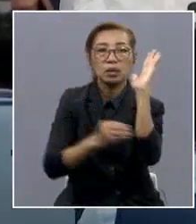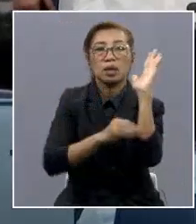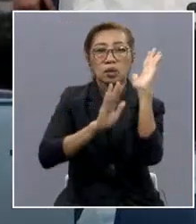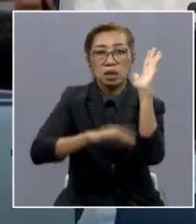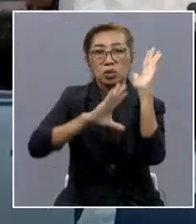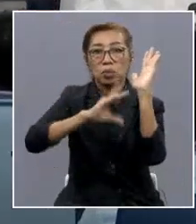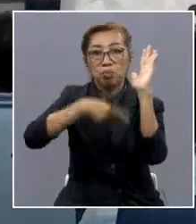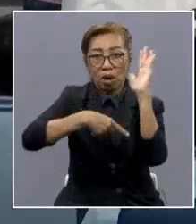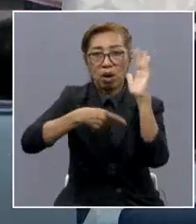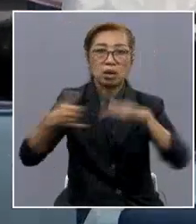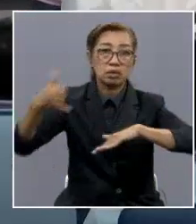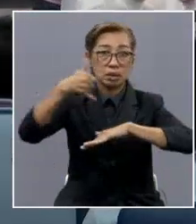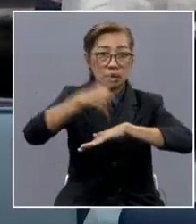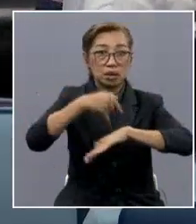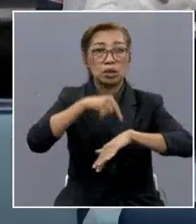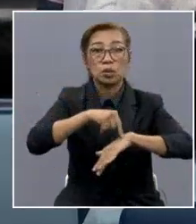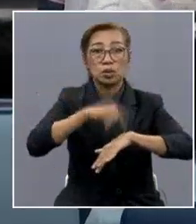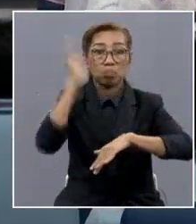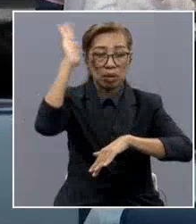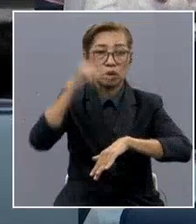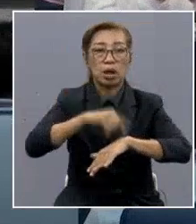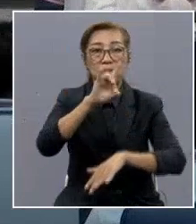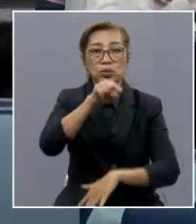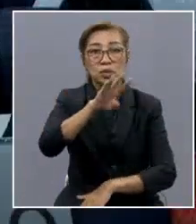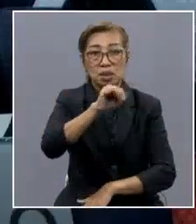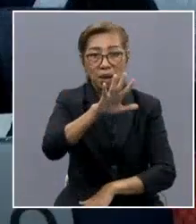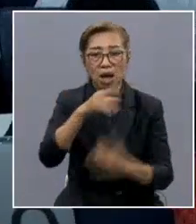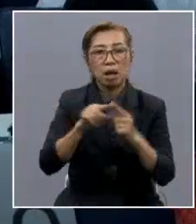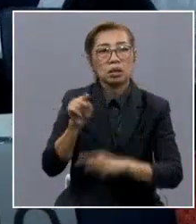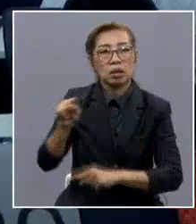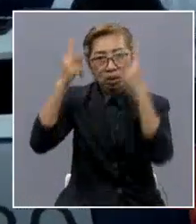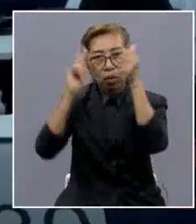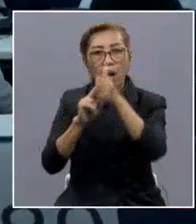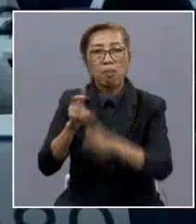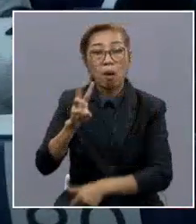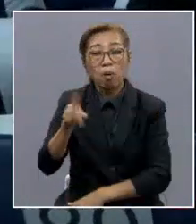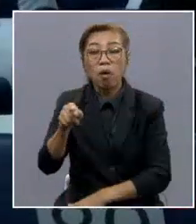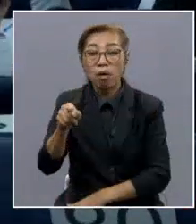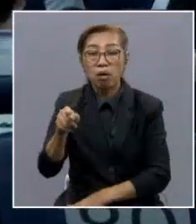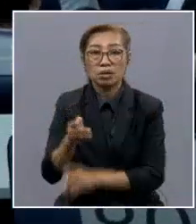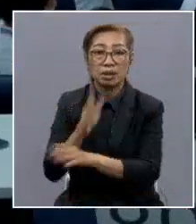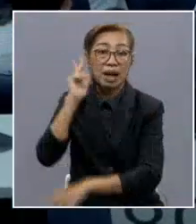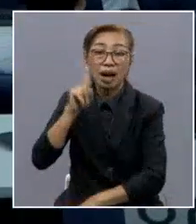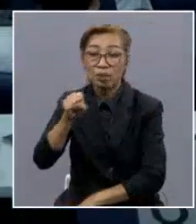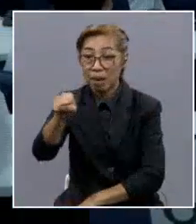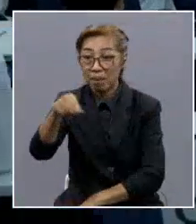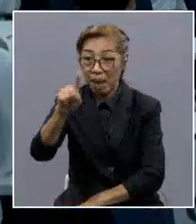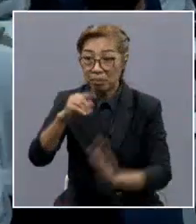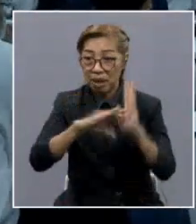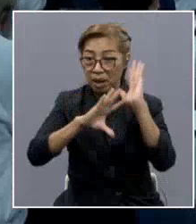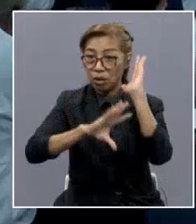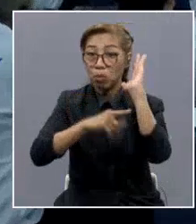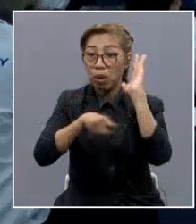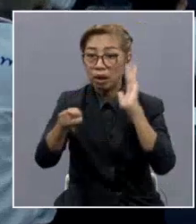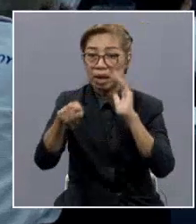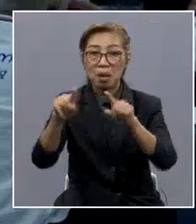า 18:45 น.แต่ทีนี้ก็ต้องรอดูในส่วนของบิ๊กป้อมว่าที่ปฏิเสธนักข่าวอ่ะว่าไม่มีไม่ไปอ่